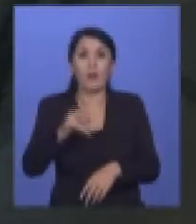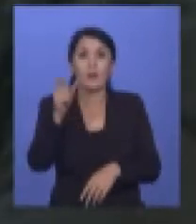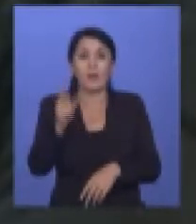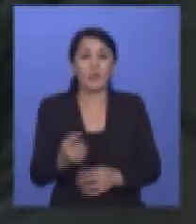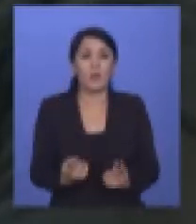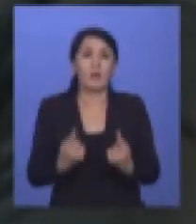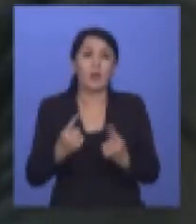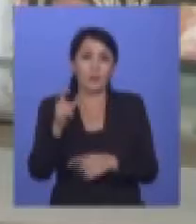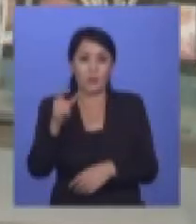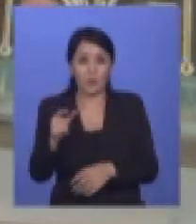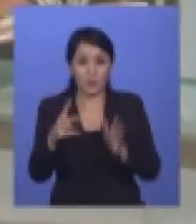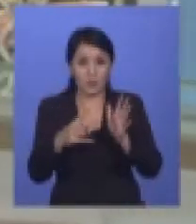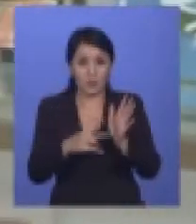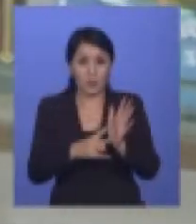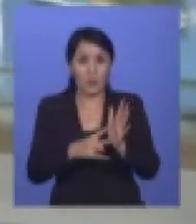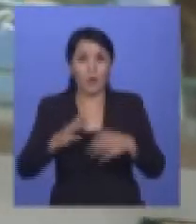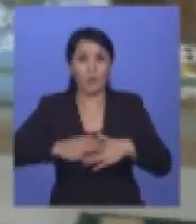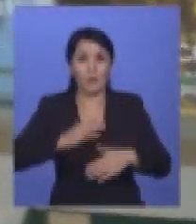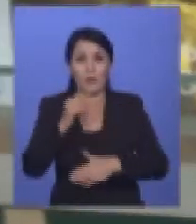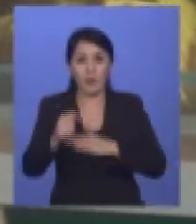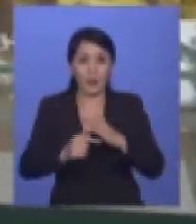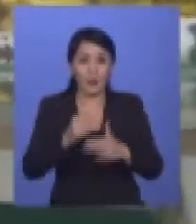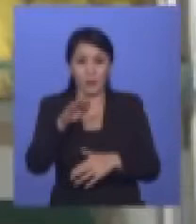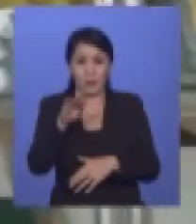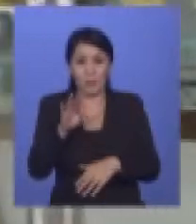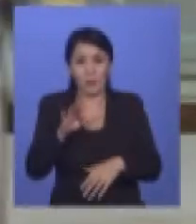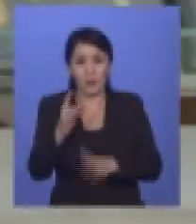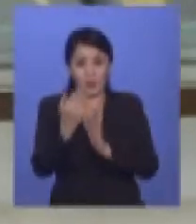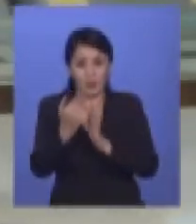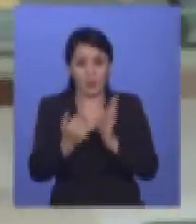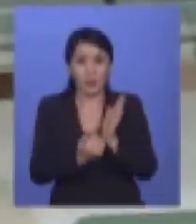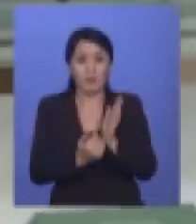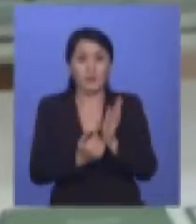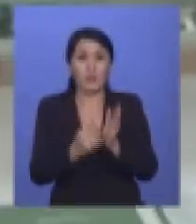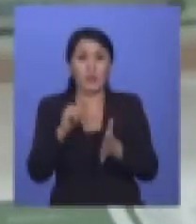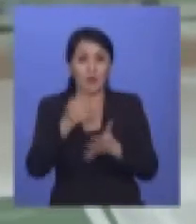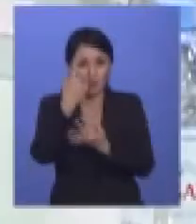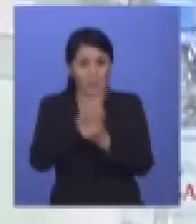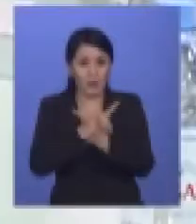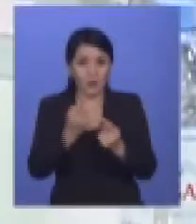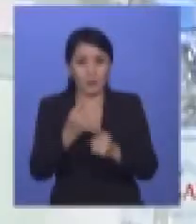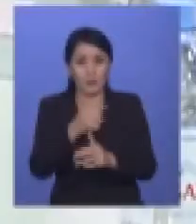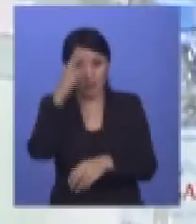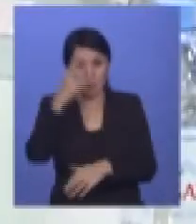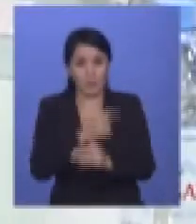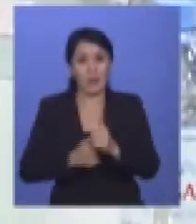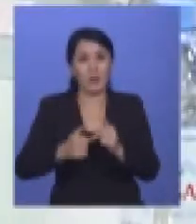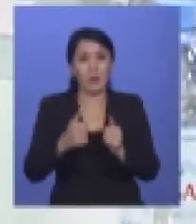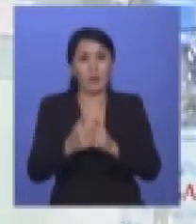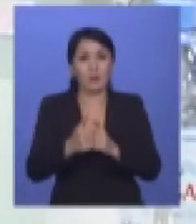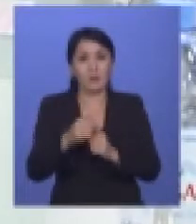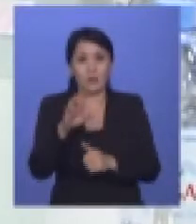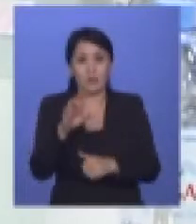бар. Тарихшы даңқты тұлға жайлы 7 ауқымды мақала жазған. Осыған дейінгі кейбір деректерде қазақ қолбасшысының бас